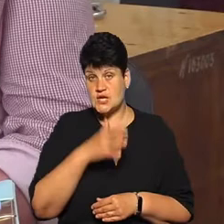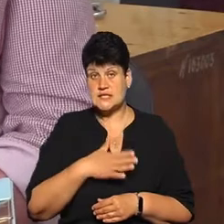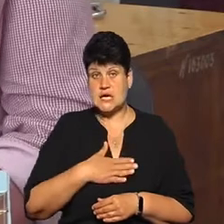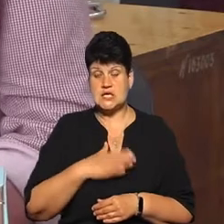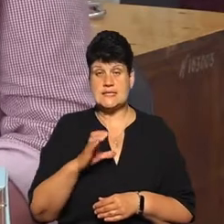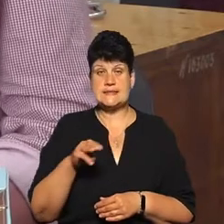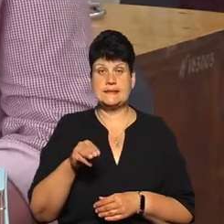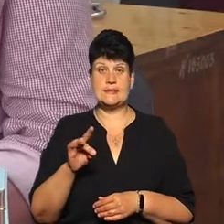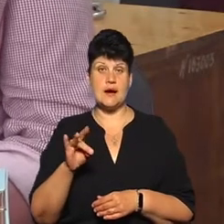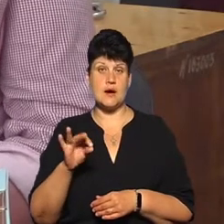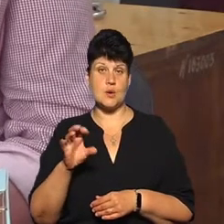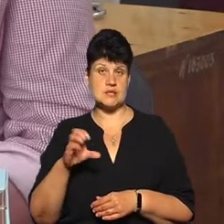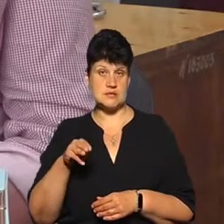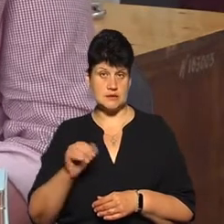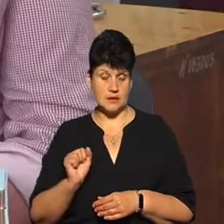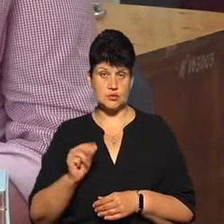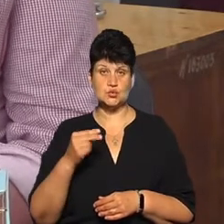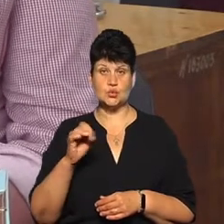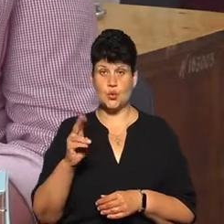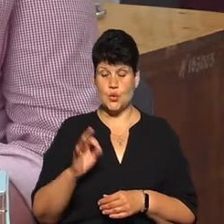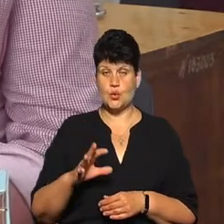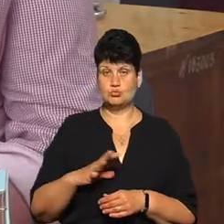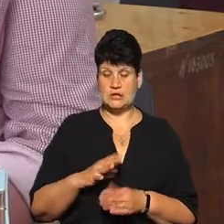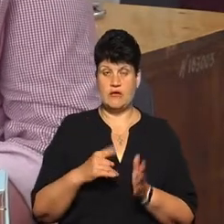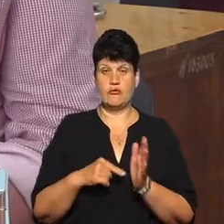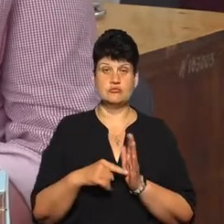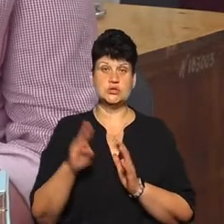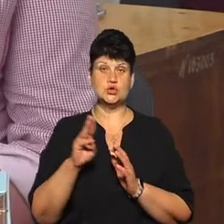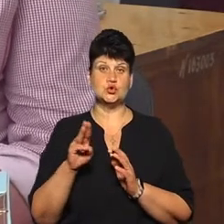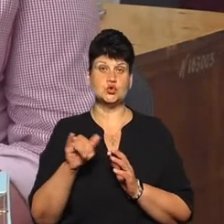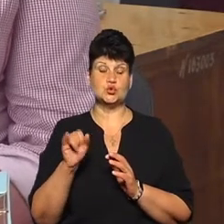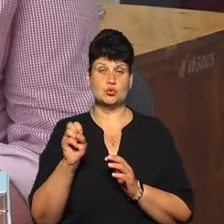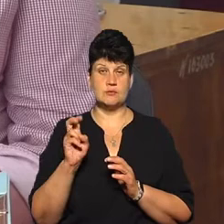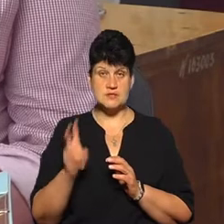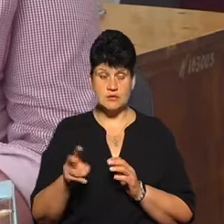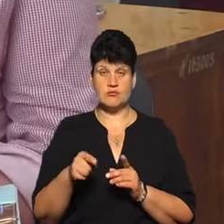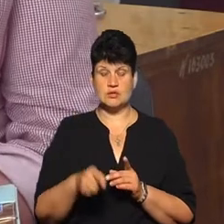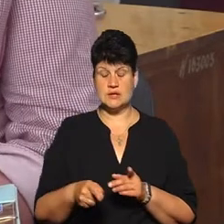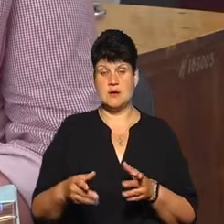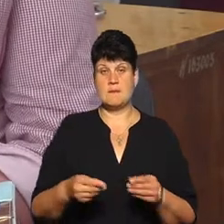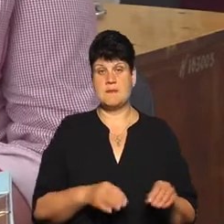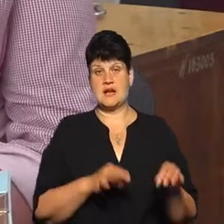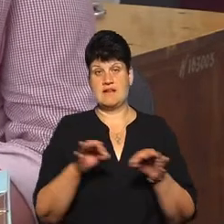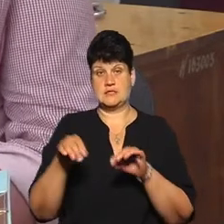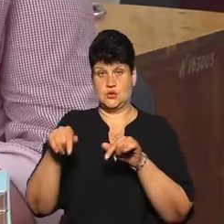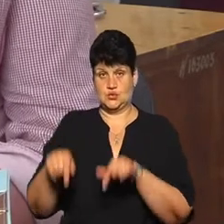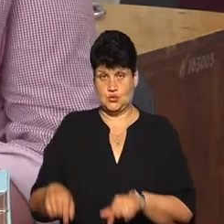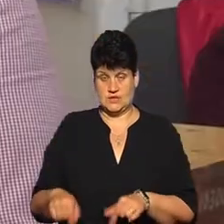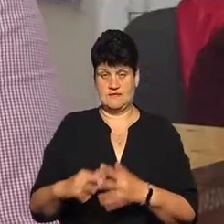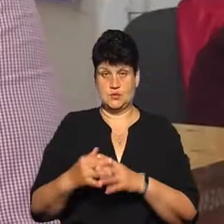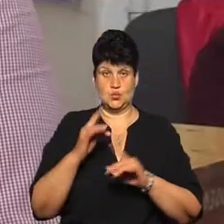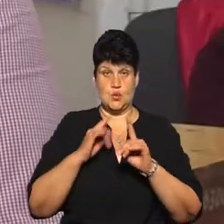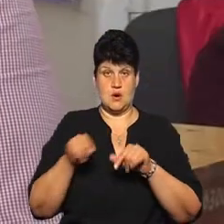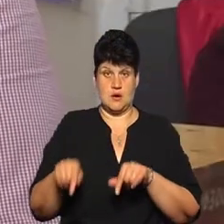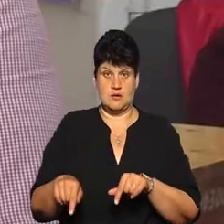староста Мирослава Євгенівна Чуйко була в місті Шумськ, і вона Миколаєвича з речами привезла сюди до нас, до сільської ради.